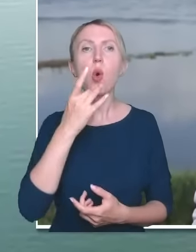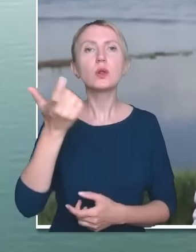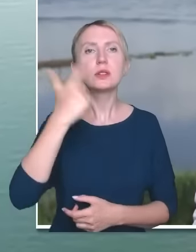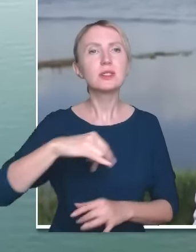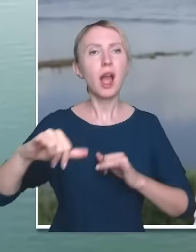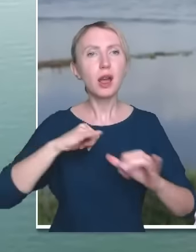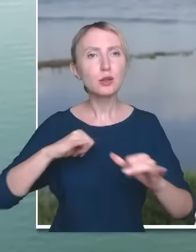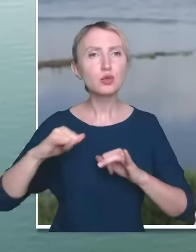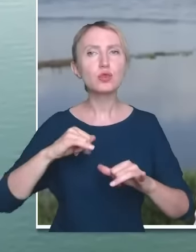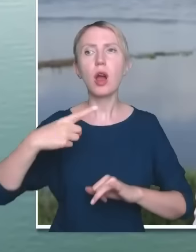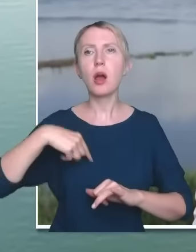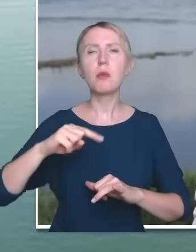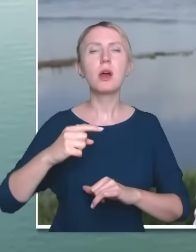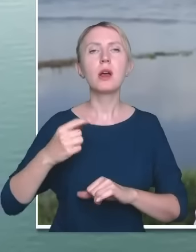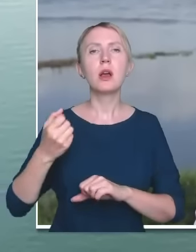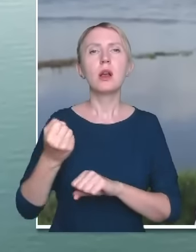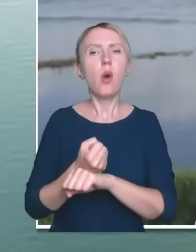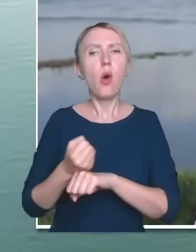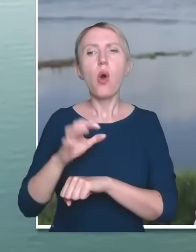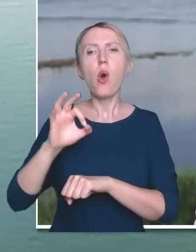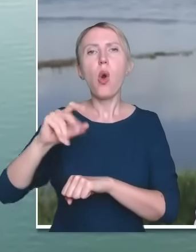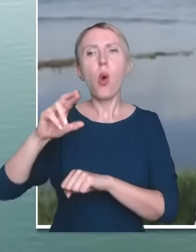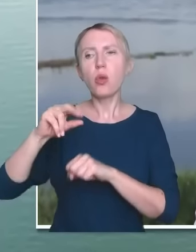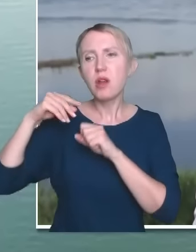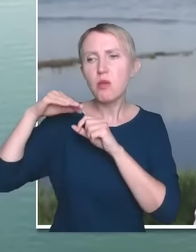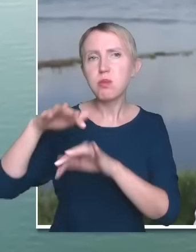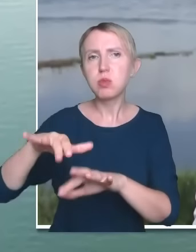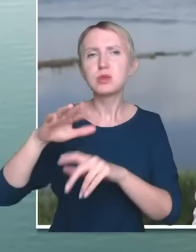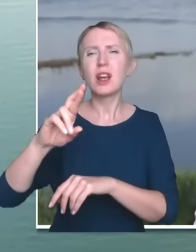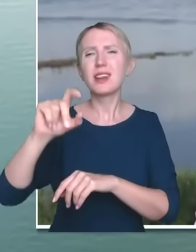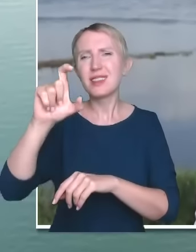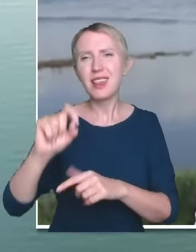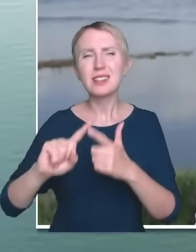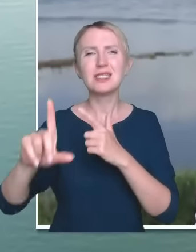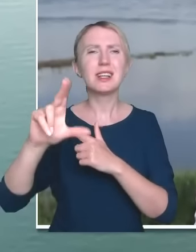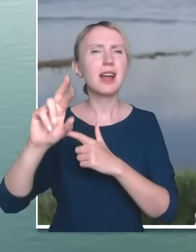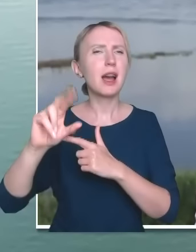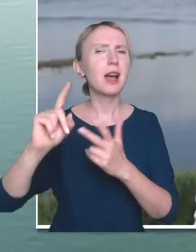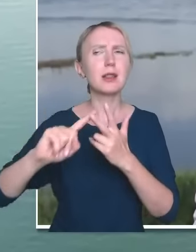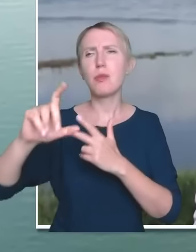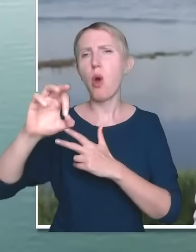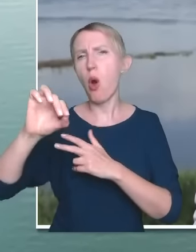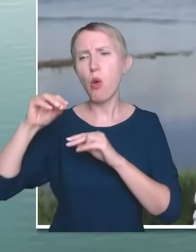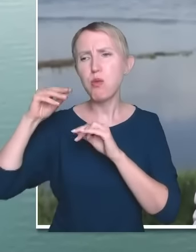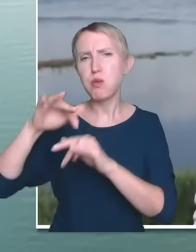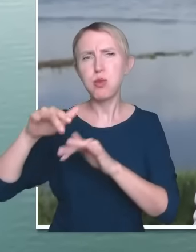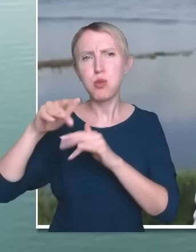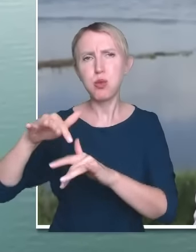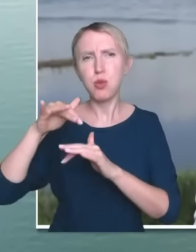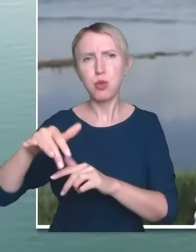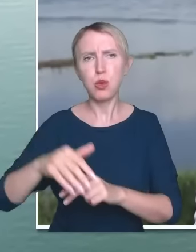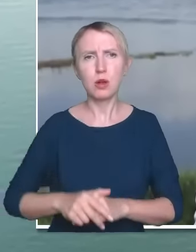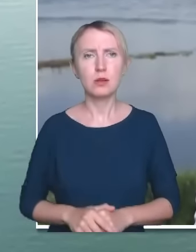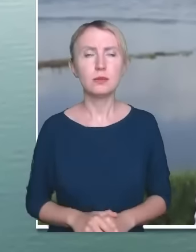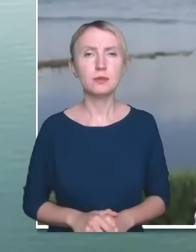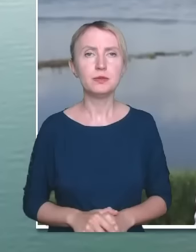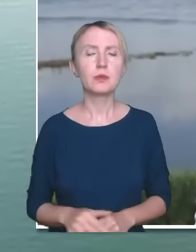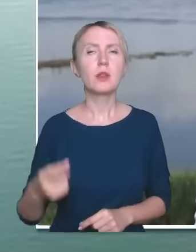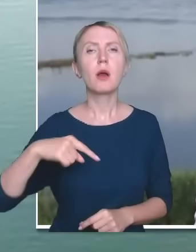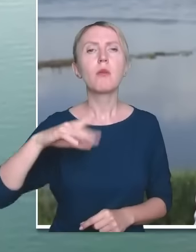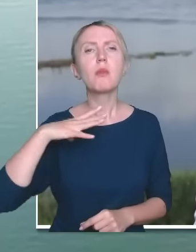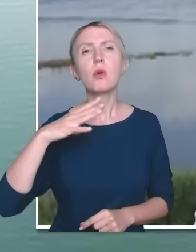że zatruliśmy Odrę, że znaleziono tam rtęć, kadm, ołów i inne trujące substancje. Mówiono, że